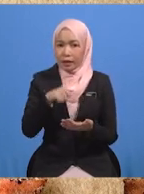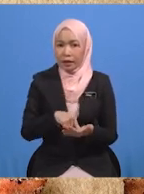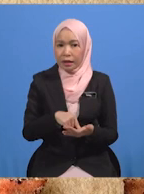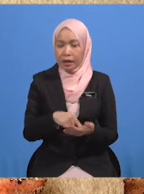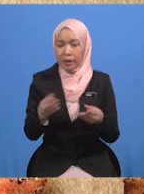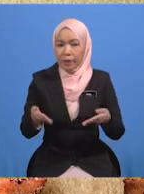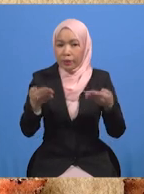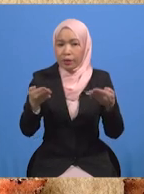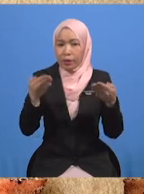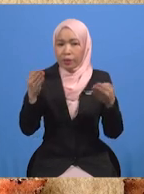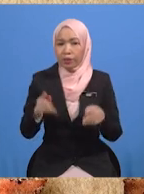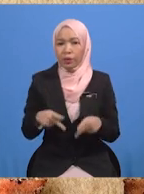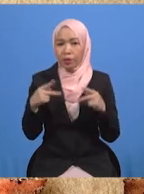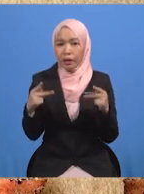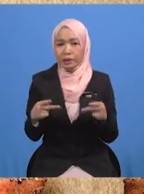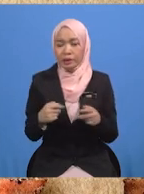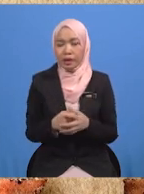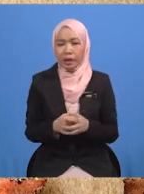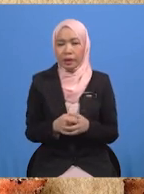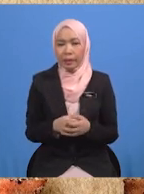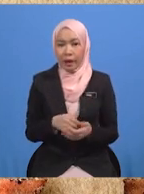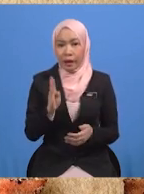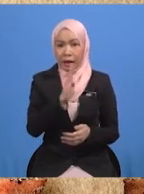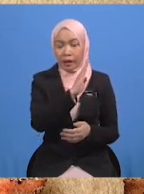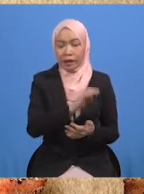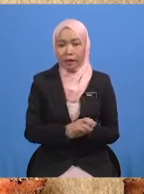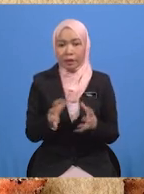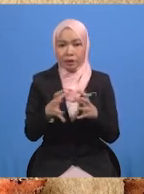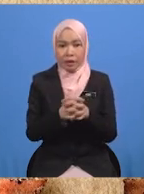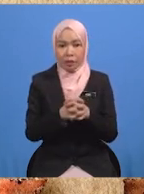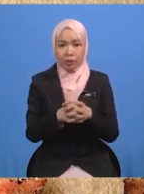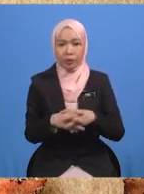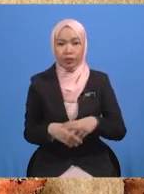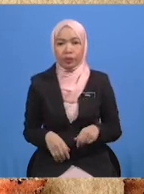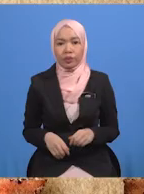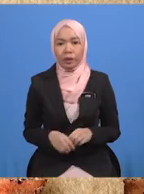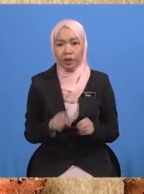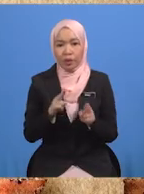mendorong kuasa-kuasa barat mencampuri urusan pemerintahan empayar tersebut.